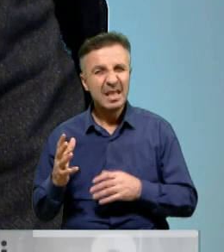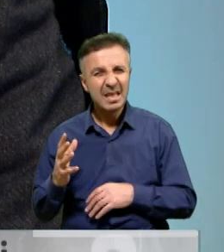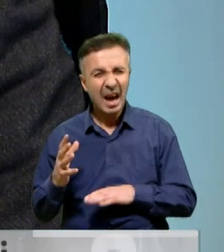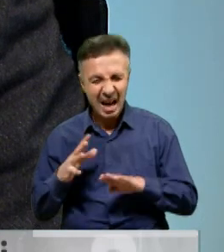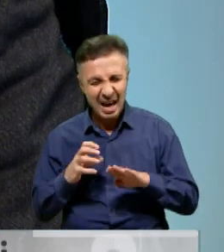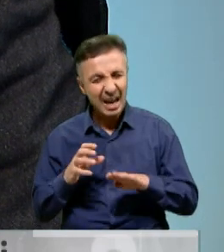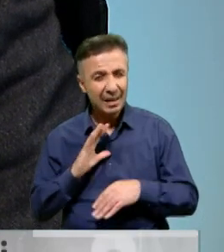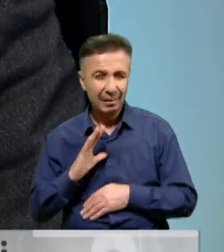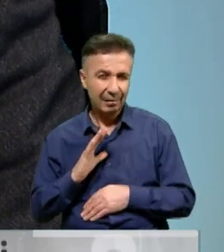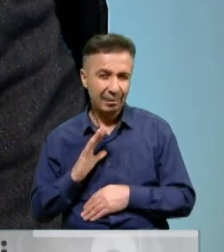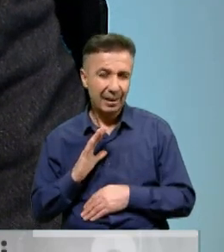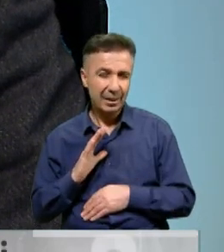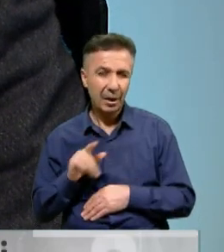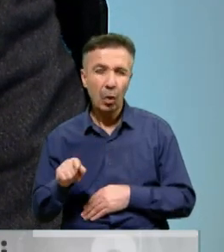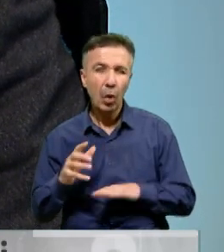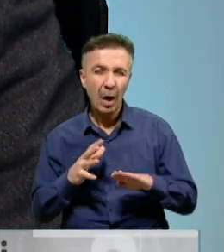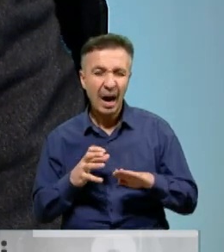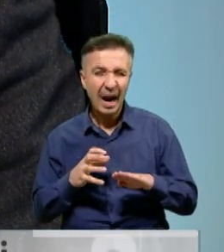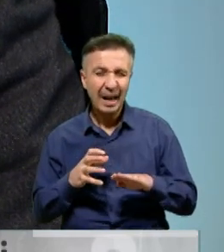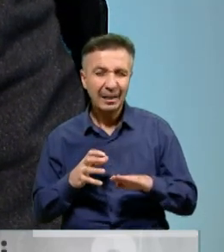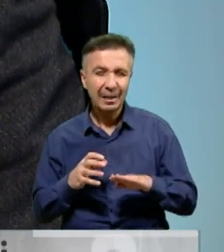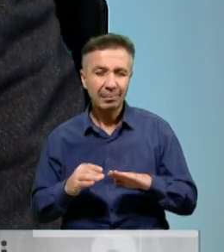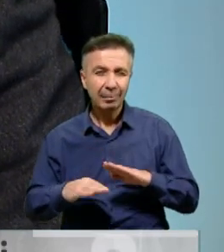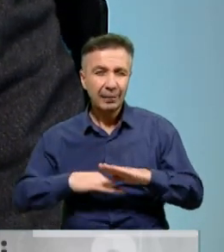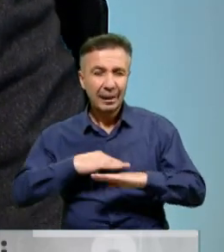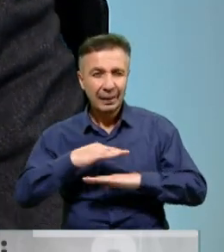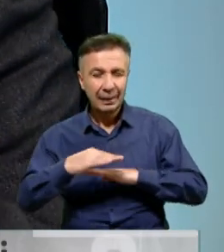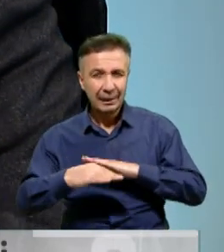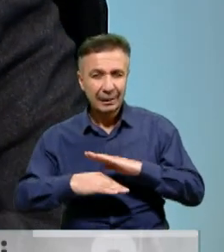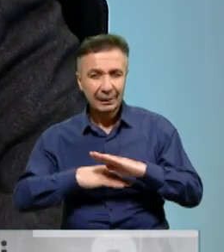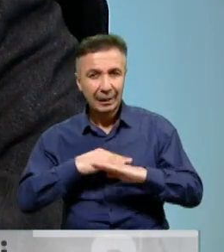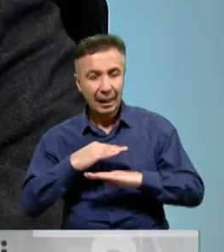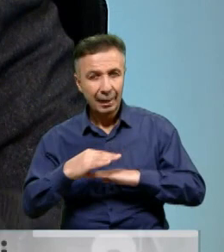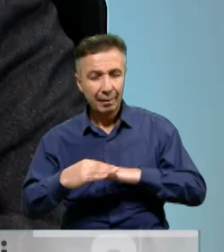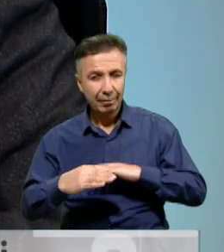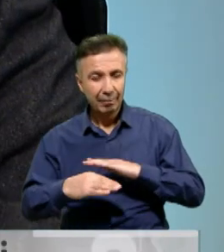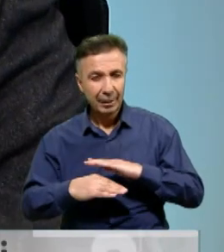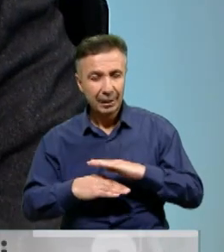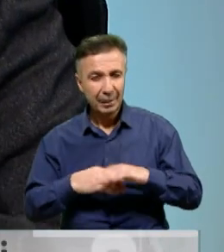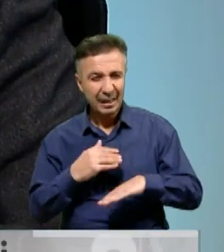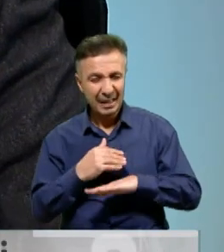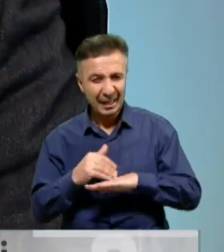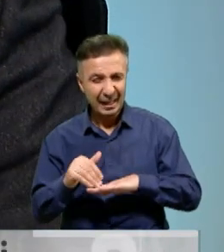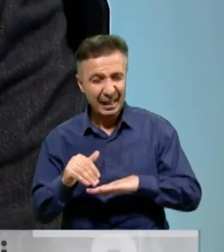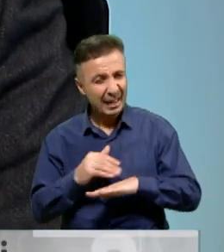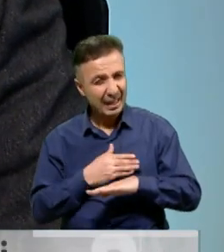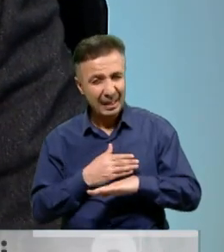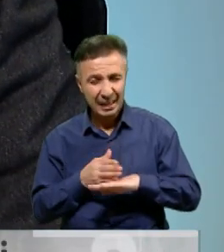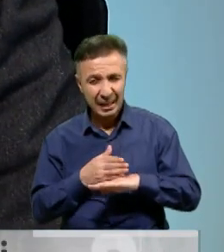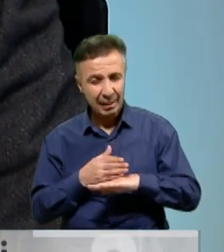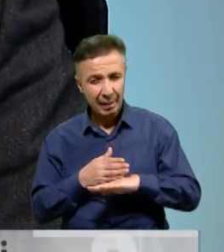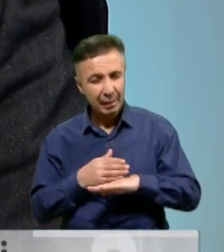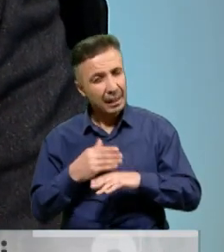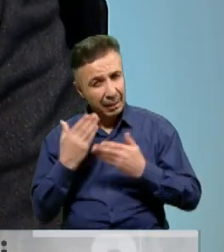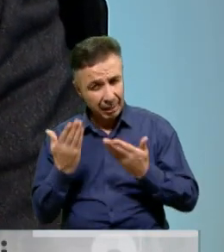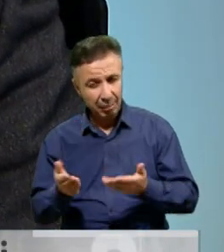ve hastaysa, o ayakları sargı hükmünde sarılmış, yani bir yaradan dolayı sarılmış hükmünde kabul